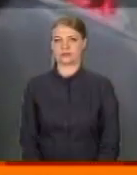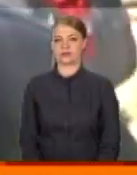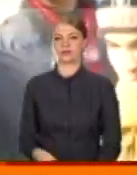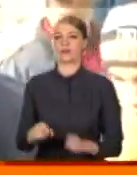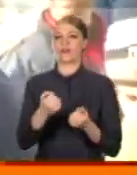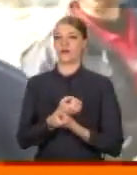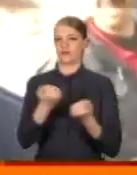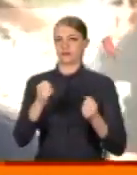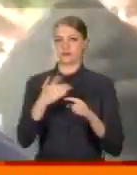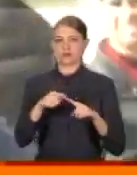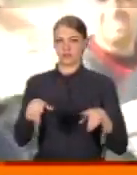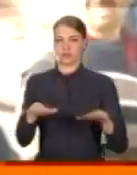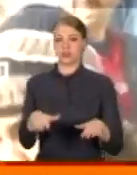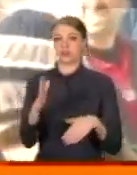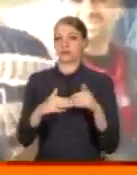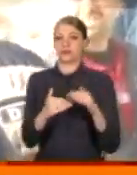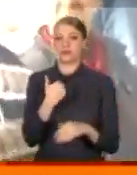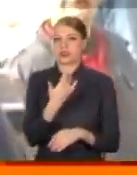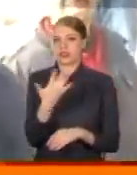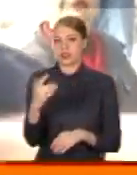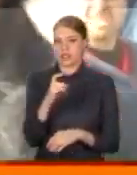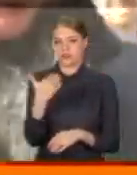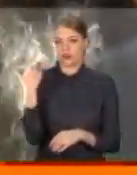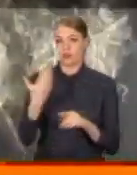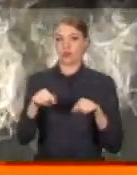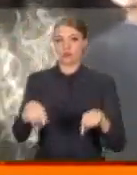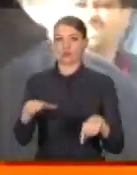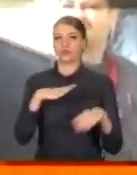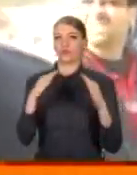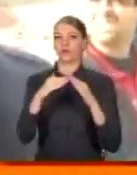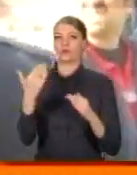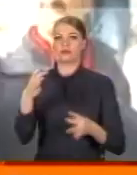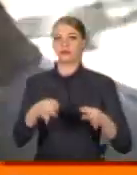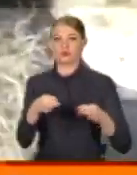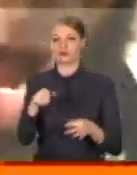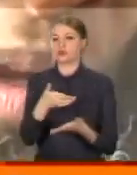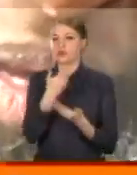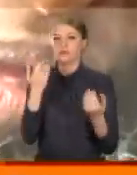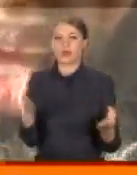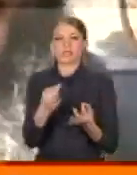Бомби розірвалися на цьому місці буквально кілька хвилин тому. Ось тут була будівля суду. Тут немає ніяких вояків.